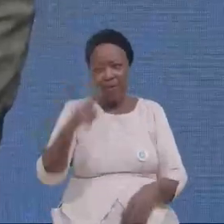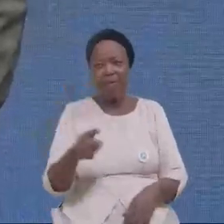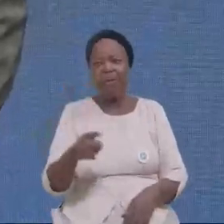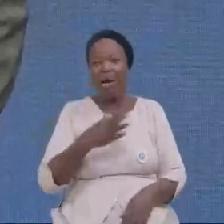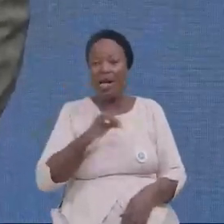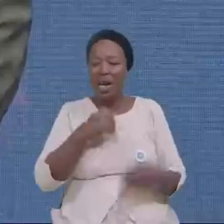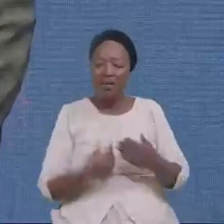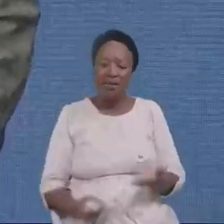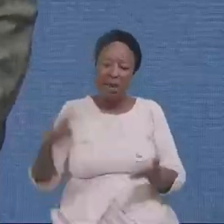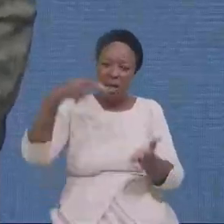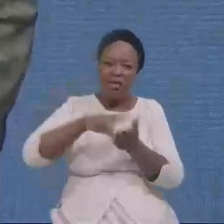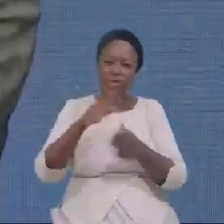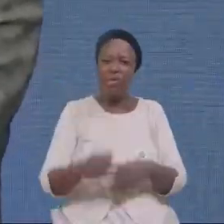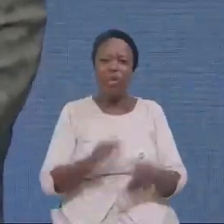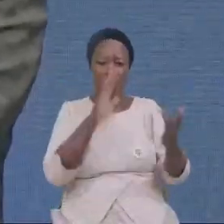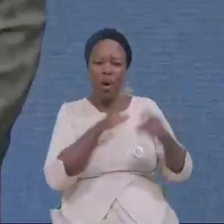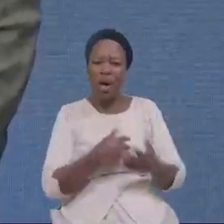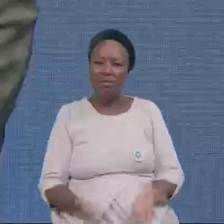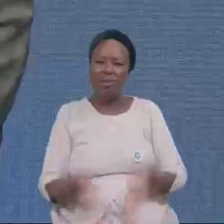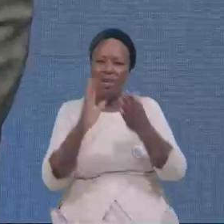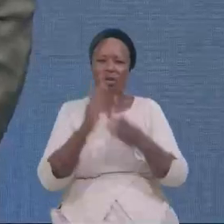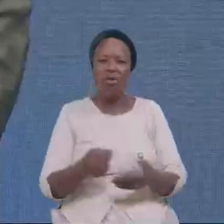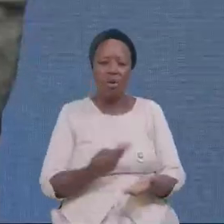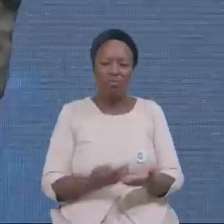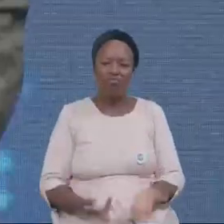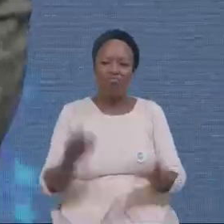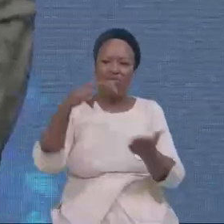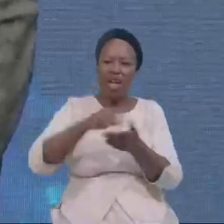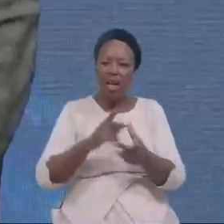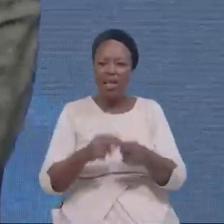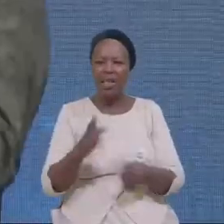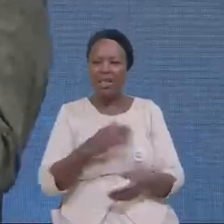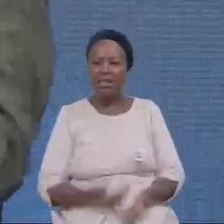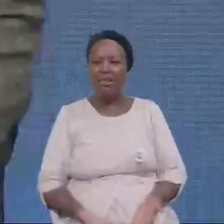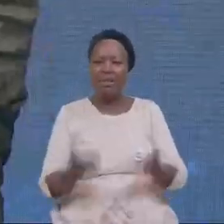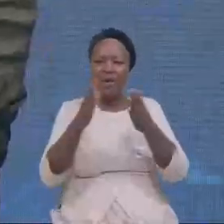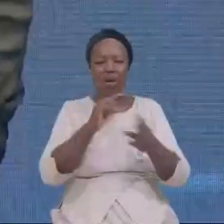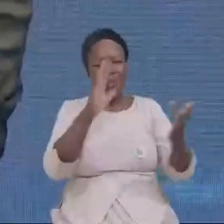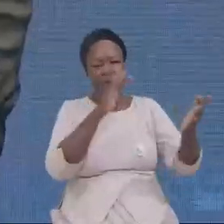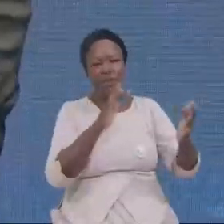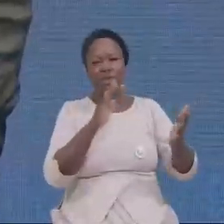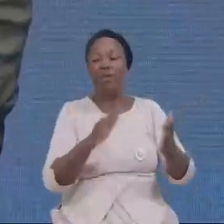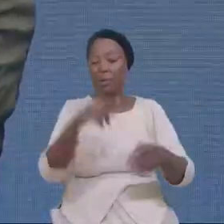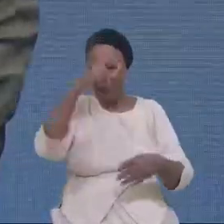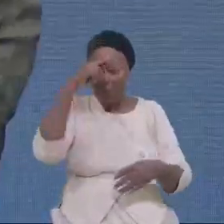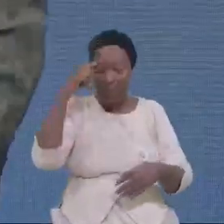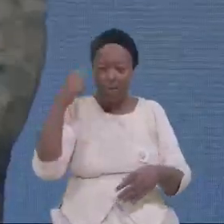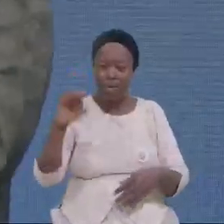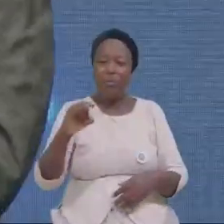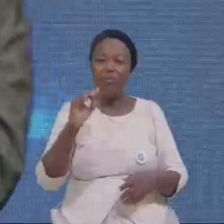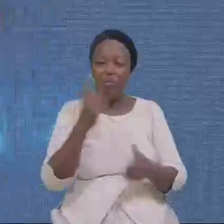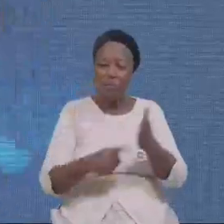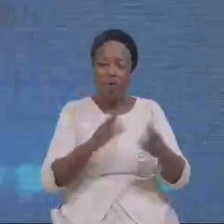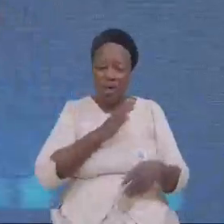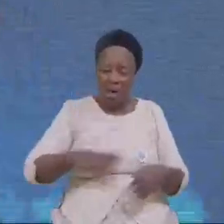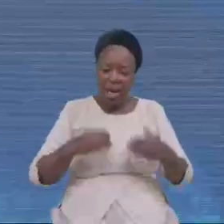il a élevé ton espoir. Il a élevé ton horizon. Il a élevé tes attentes. À cause de ce que Christ a